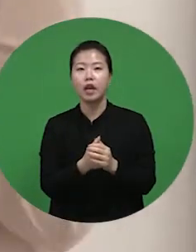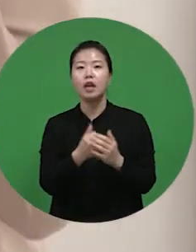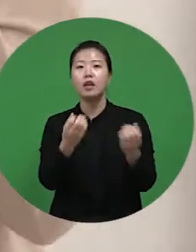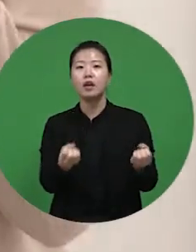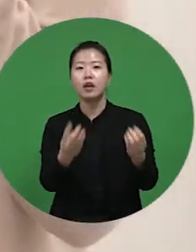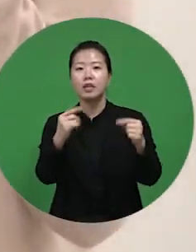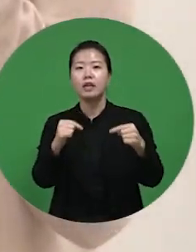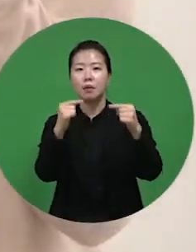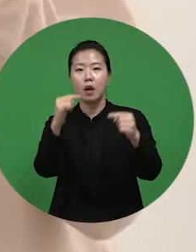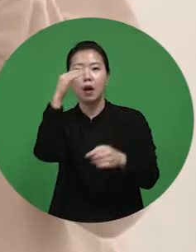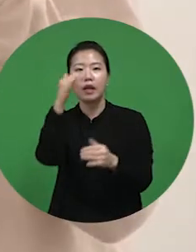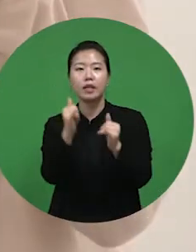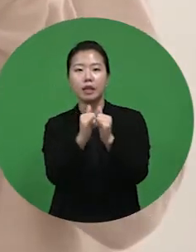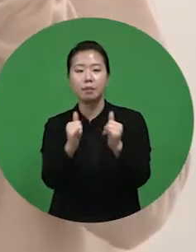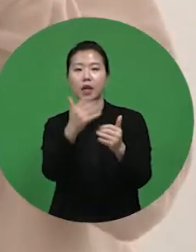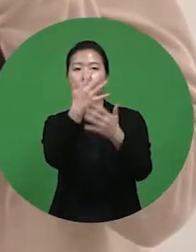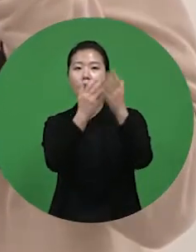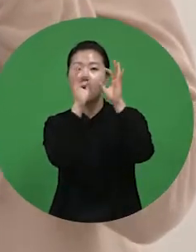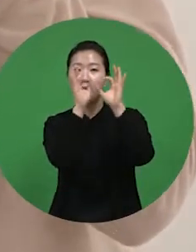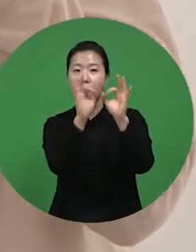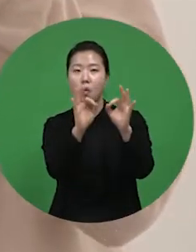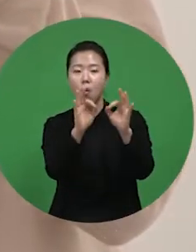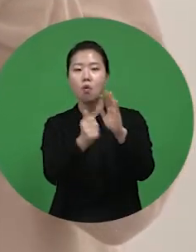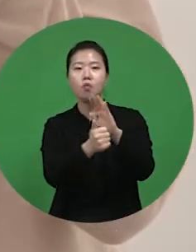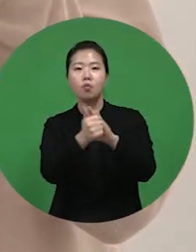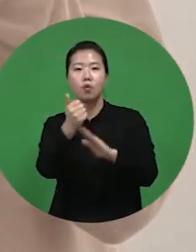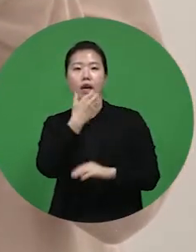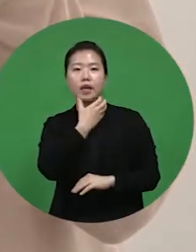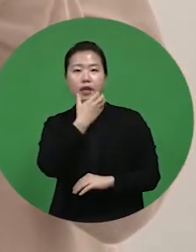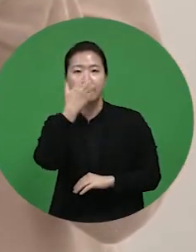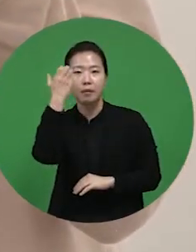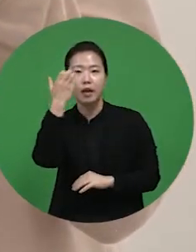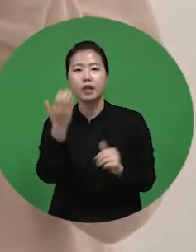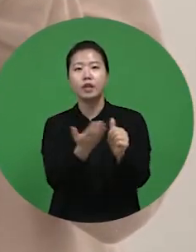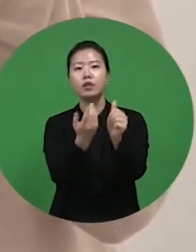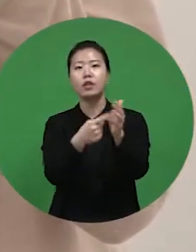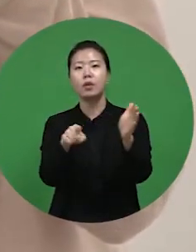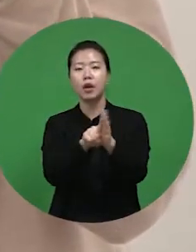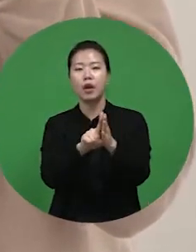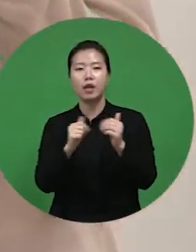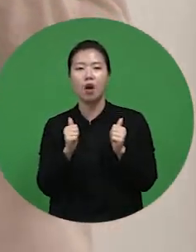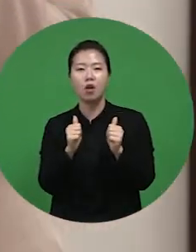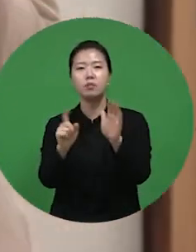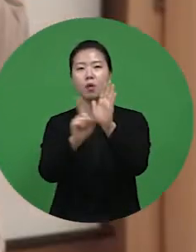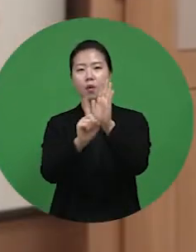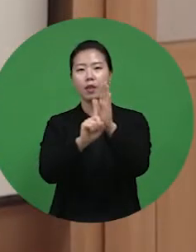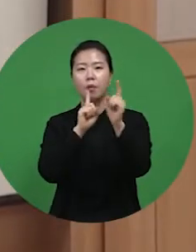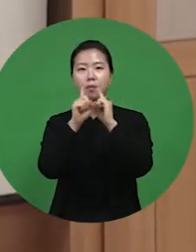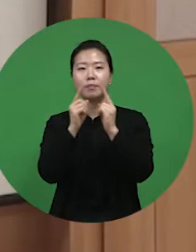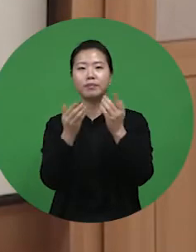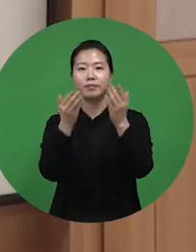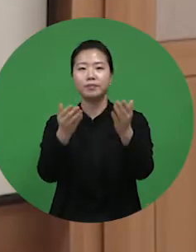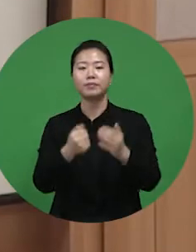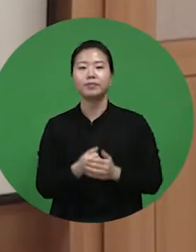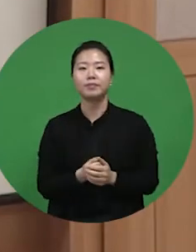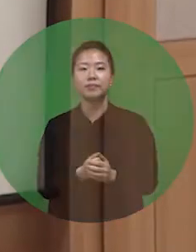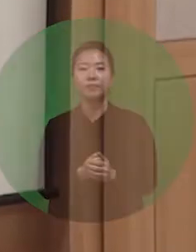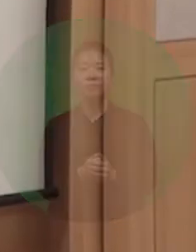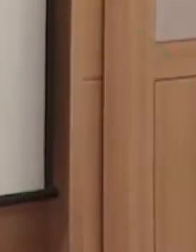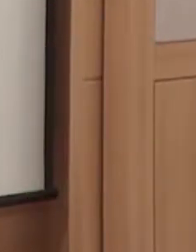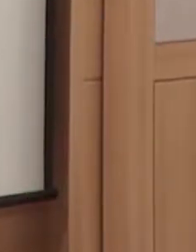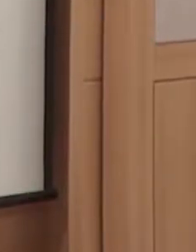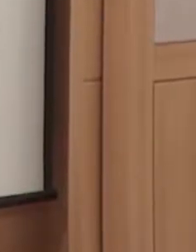영화축제이니만큼 영화제에 참석한 관객들이 영화를 통해 꿈과 희망을 키워나갈 수 있도록 열심히 홍보하겠다는 다짐을